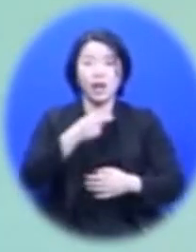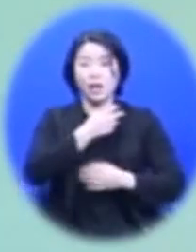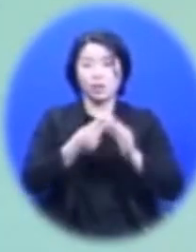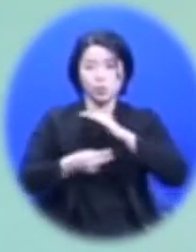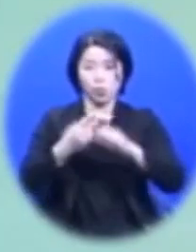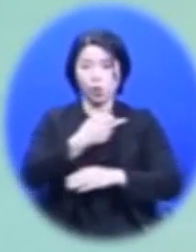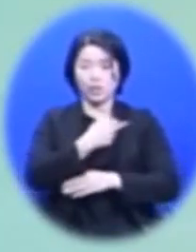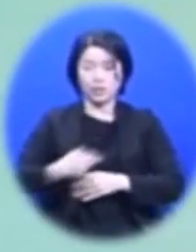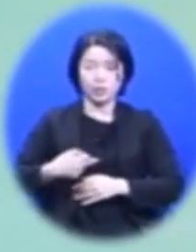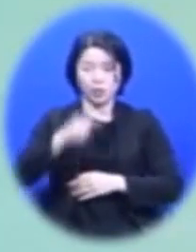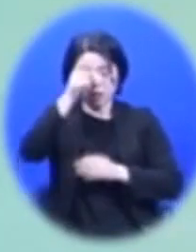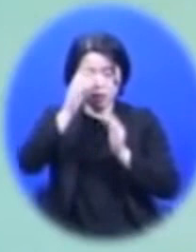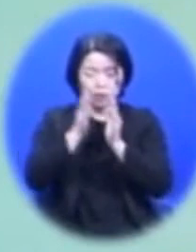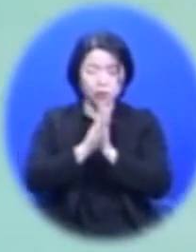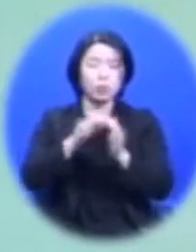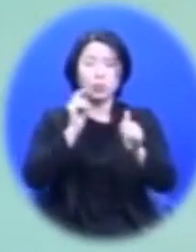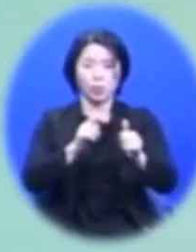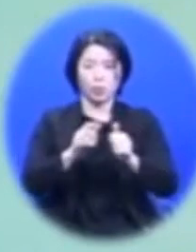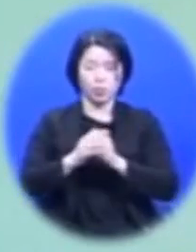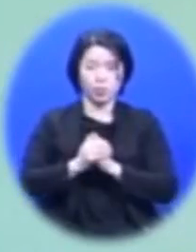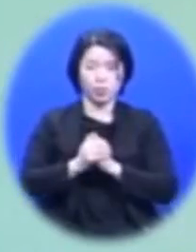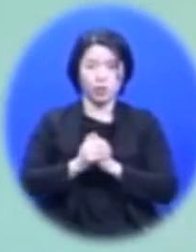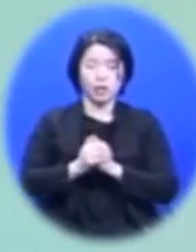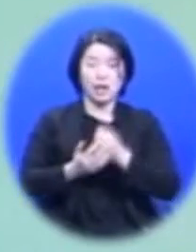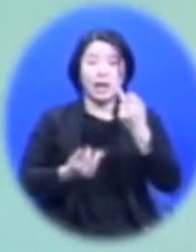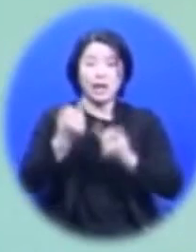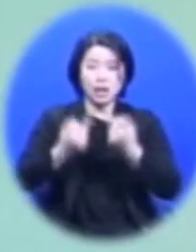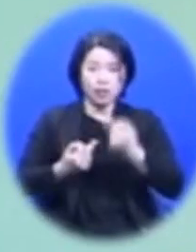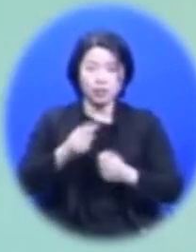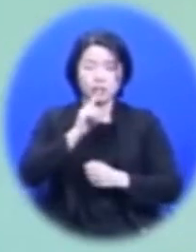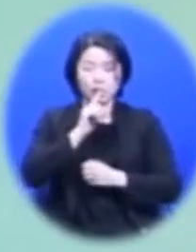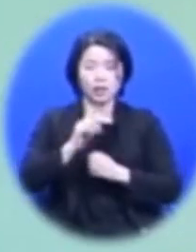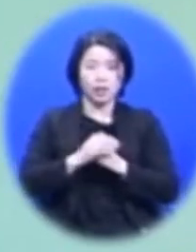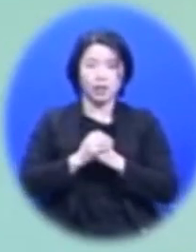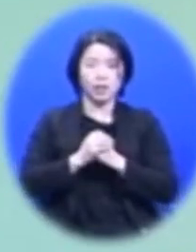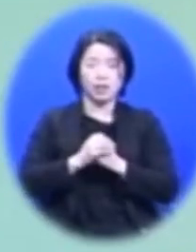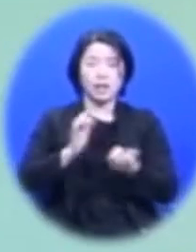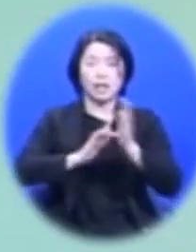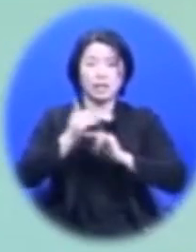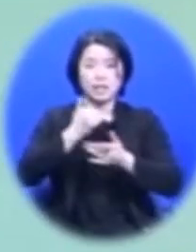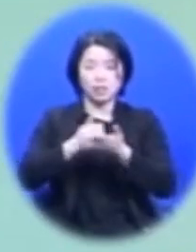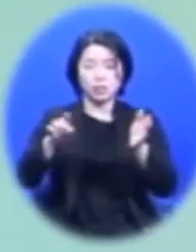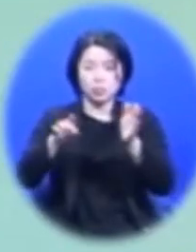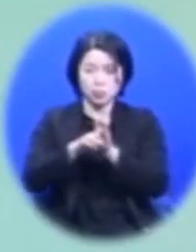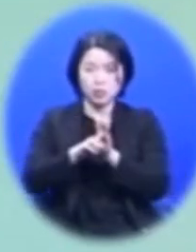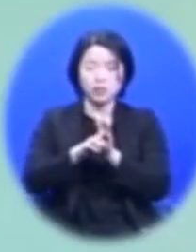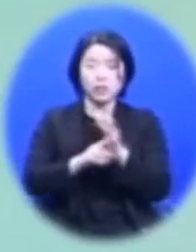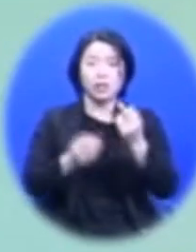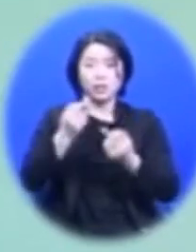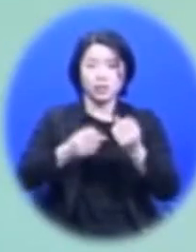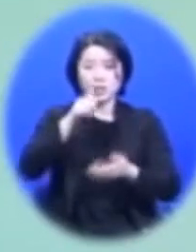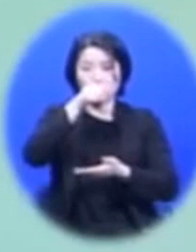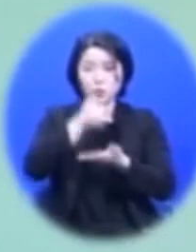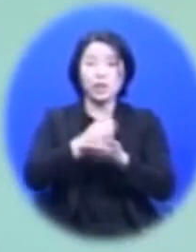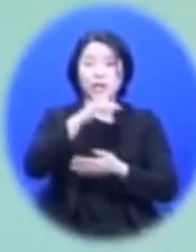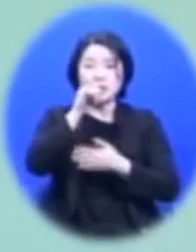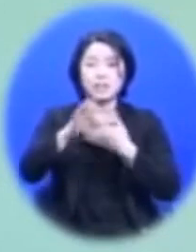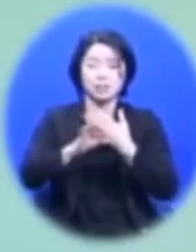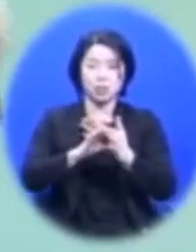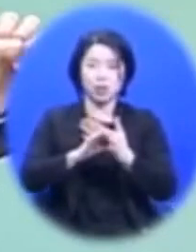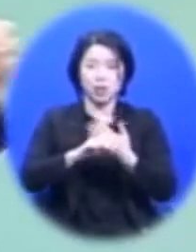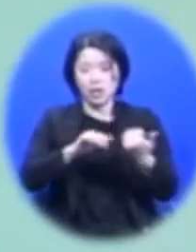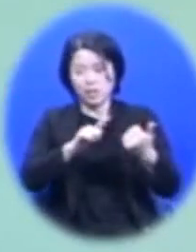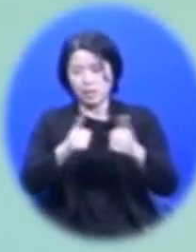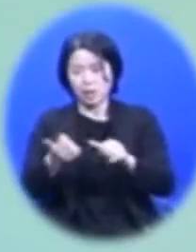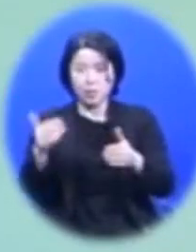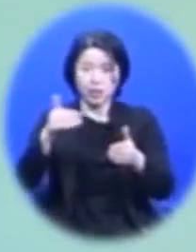요한사도가 기도하라고 그랬어요. 형제가, 예수를 믿은 형제가 죄를 지으면 사망에